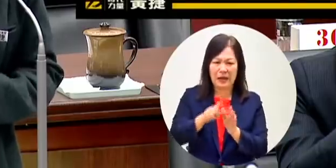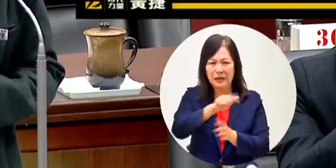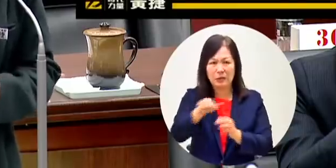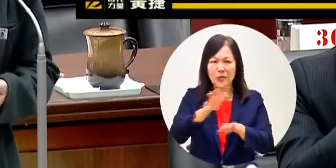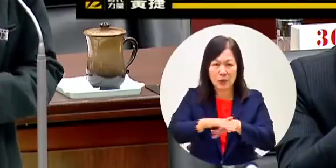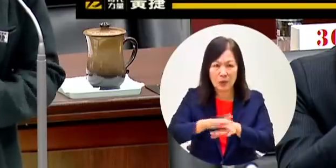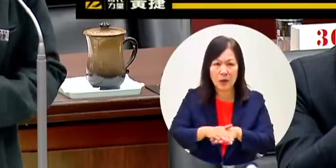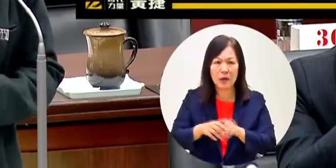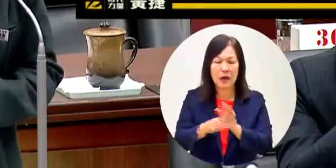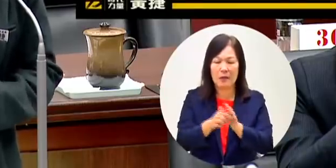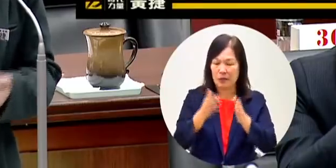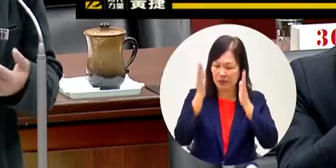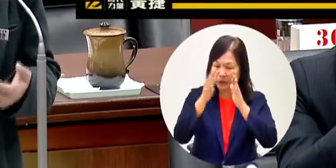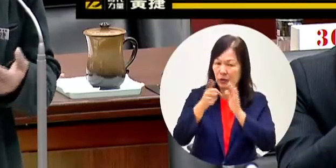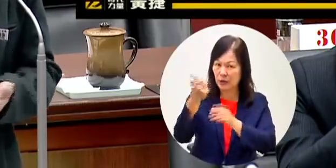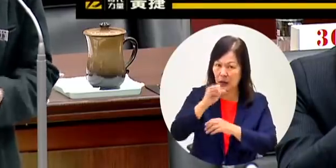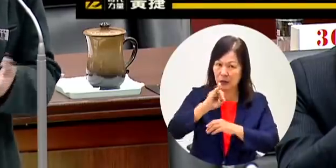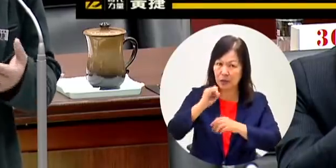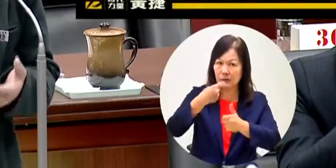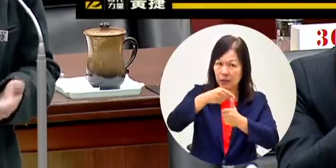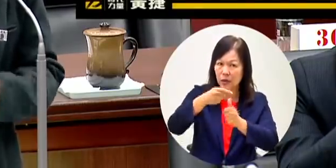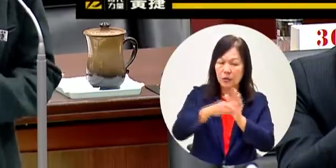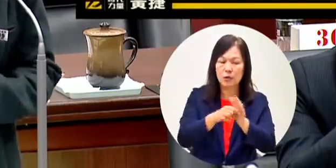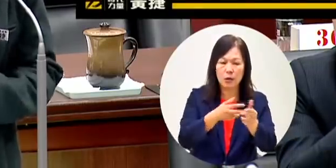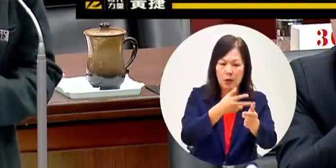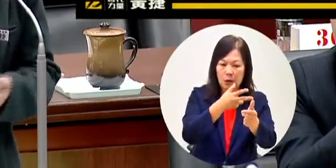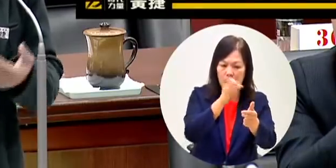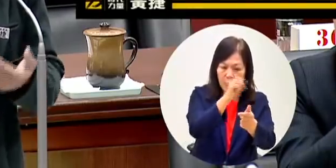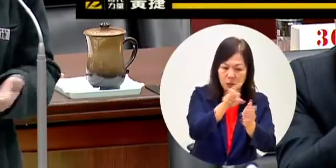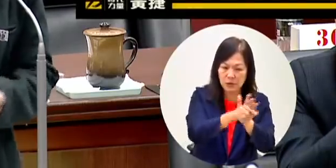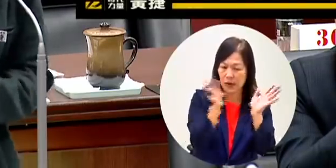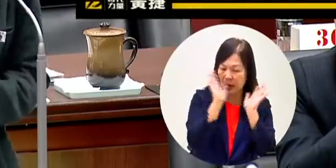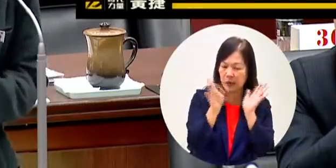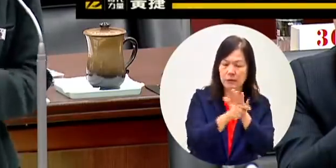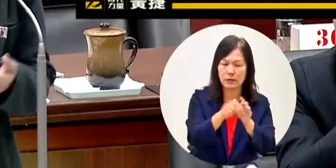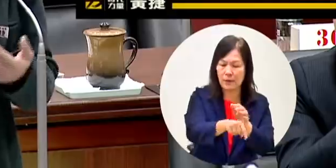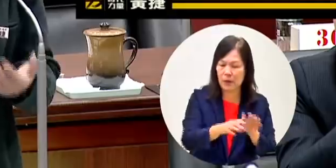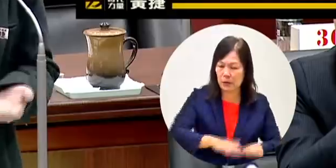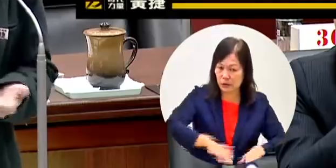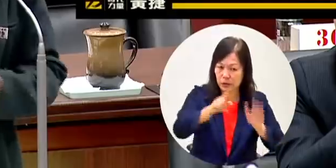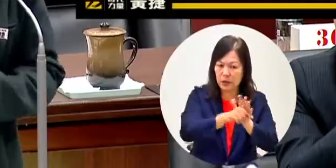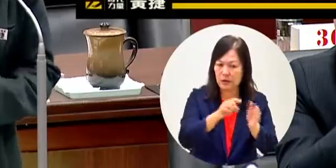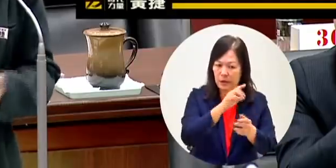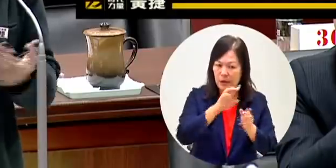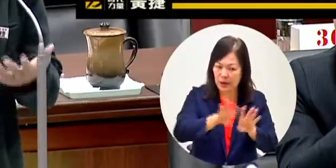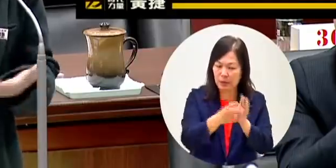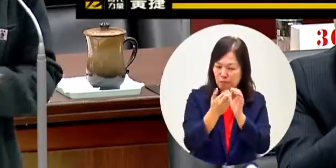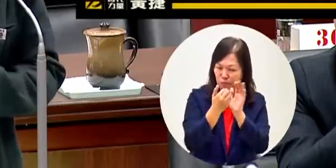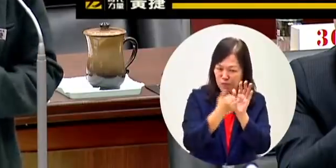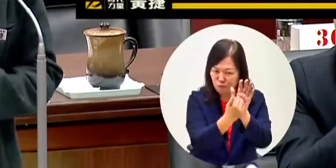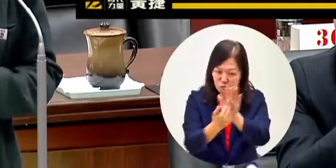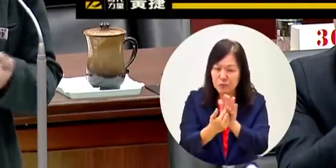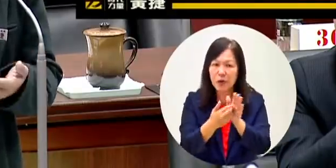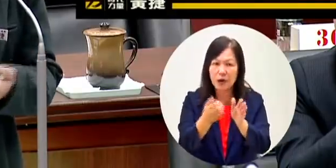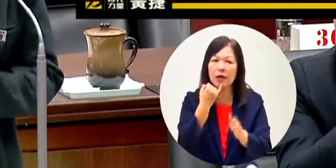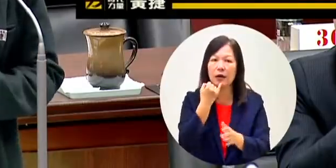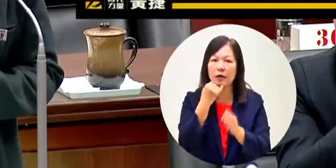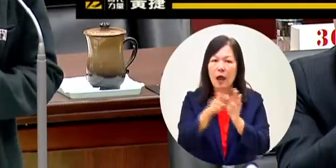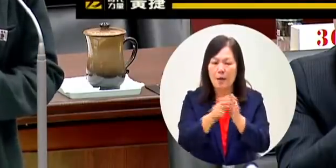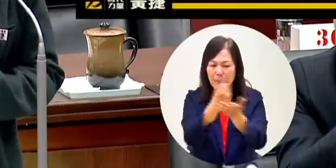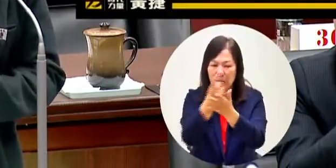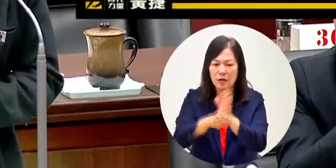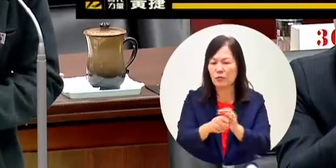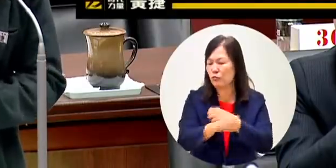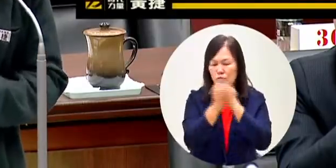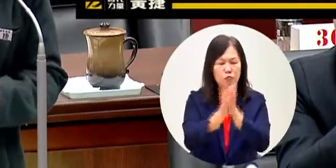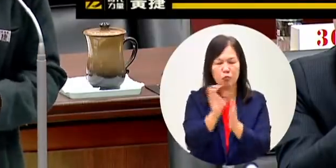灌输下一代更正确的观念，让他们从小就做好预防设施，而不是说 大家都没有，然后自己去探索，探索的结果